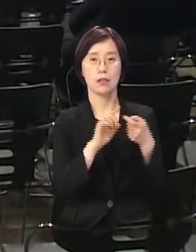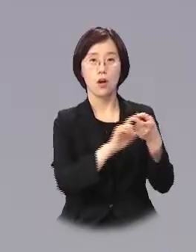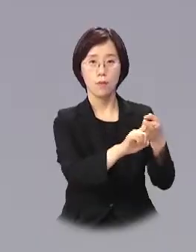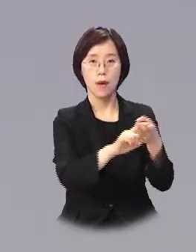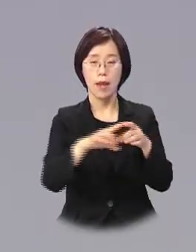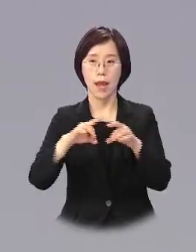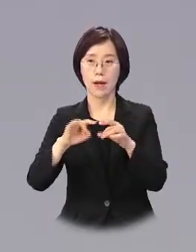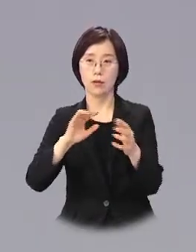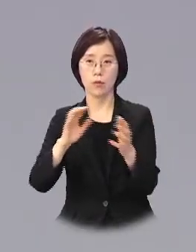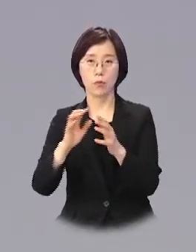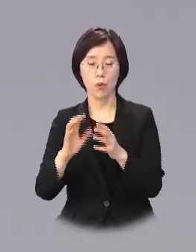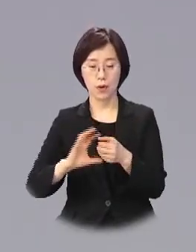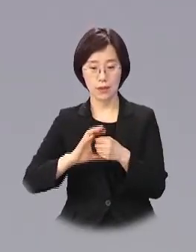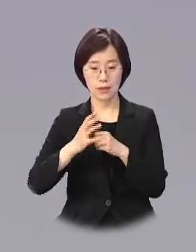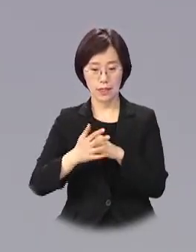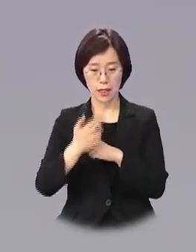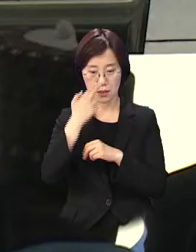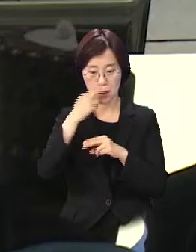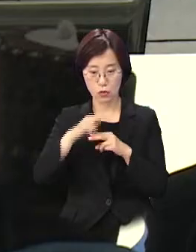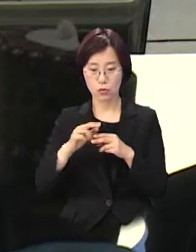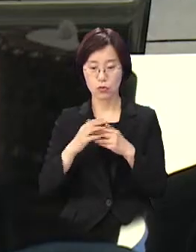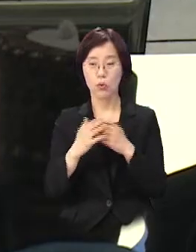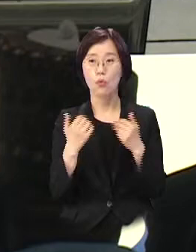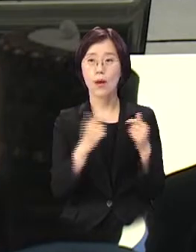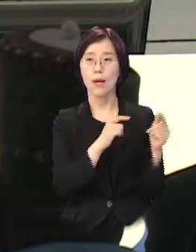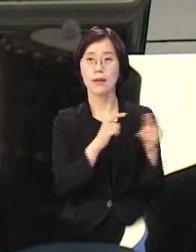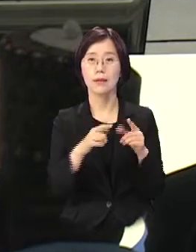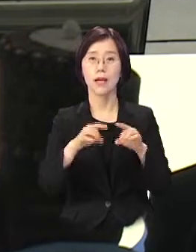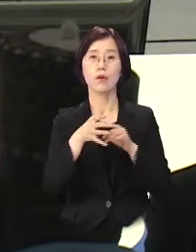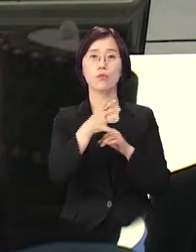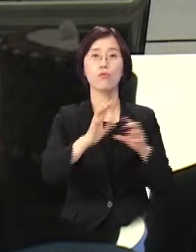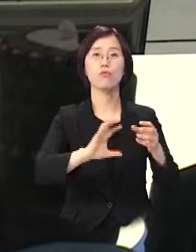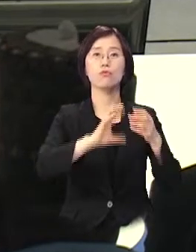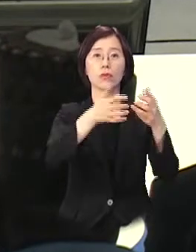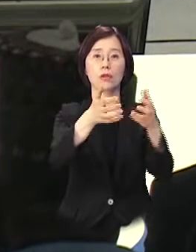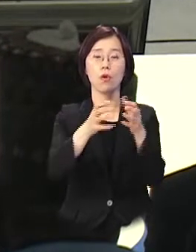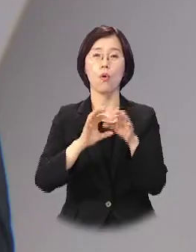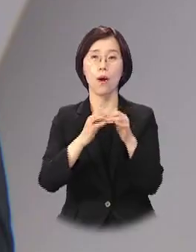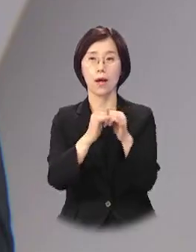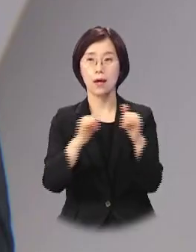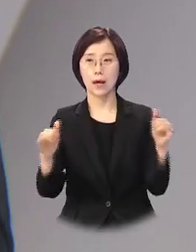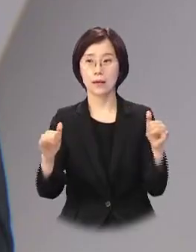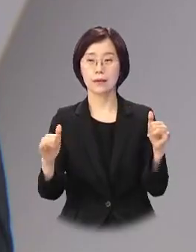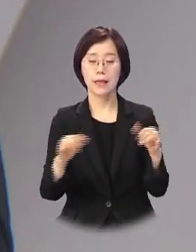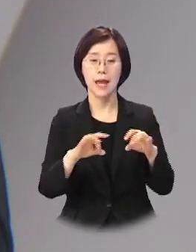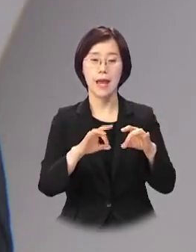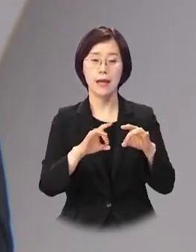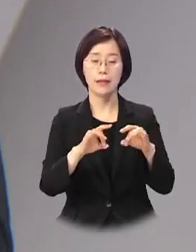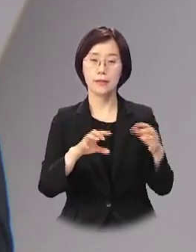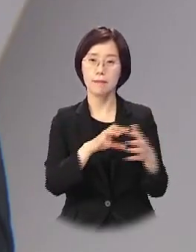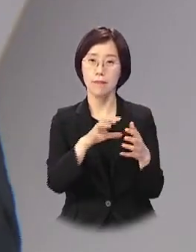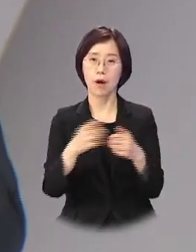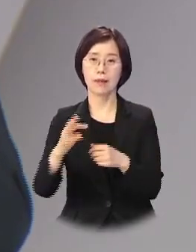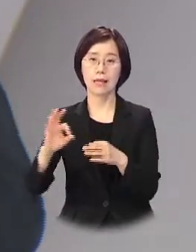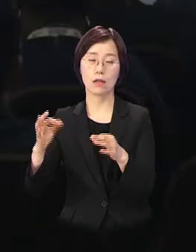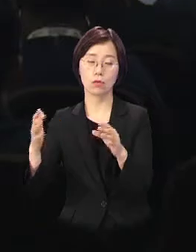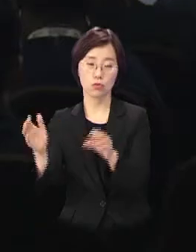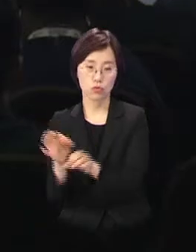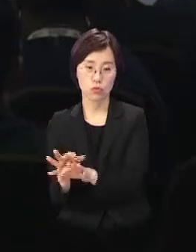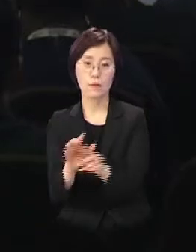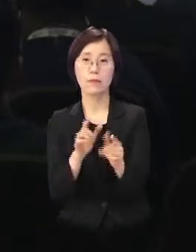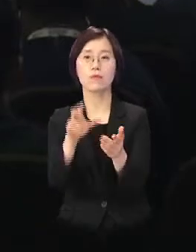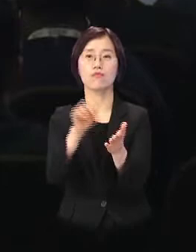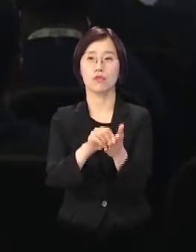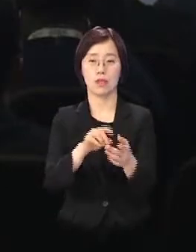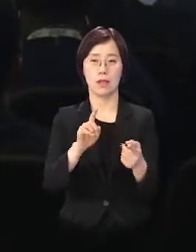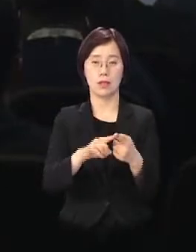국제가스연맹과 에너지포럼, 세계석유총회 등 에너지 관련 국제기구 관계자들도 에너지 믹스와 탄소 중립 등